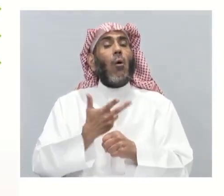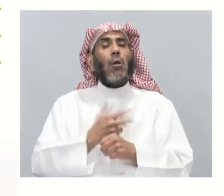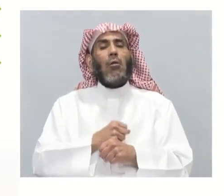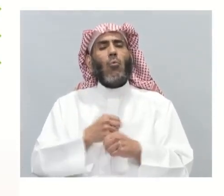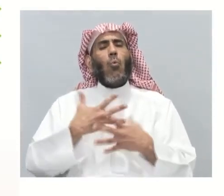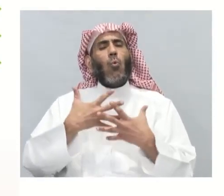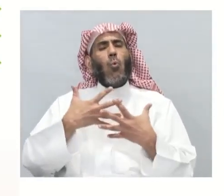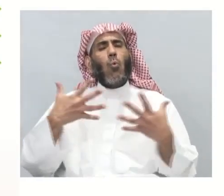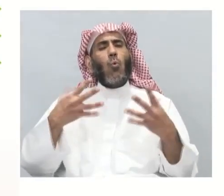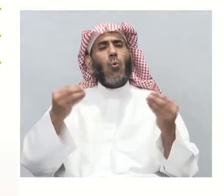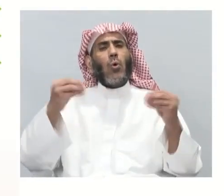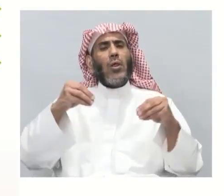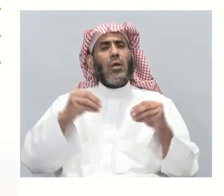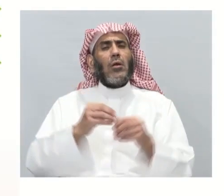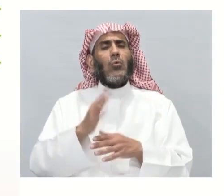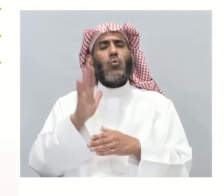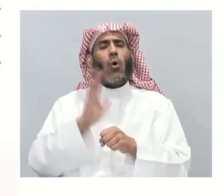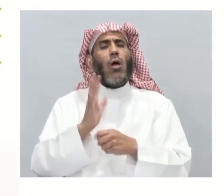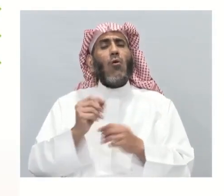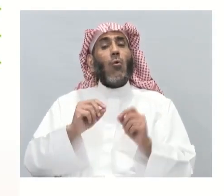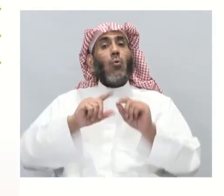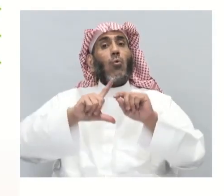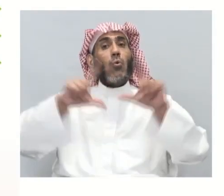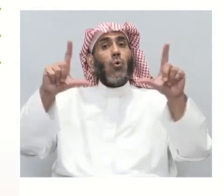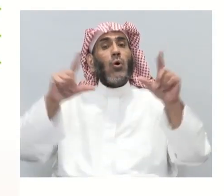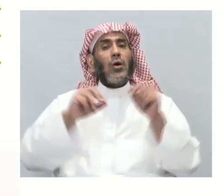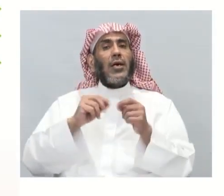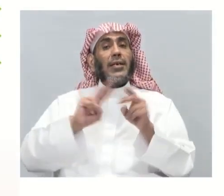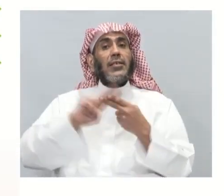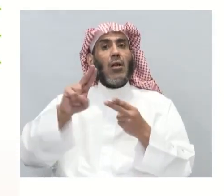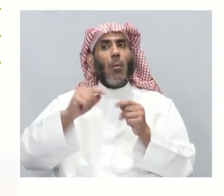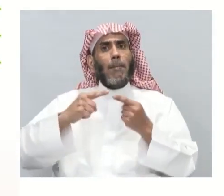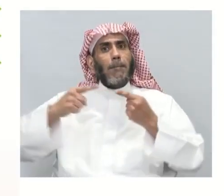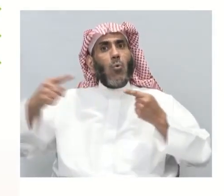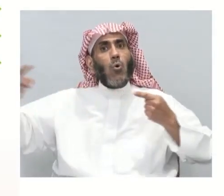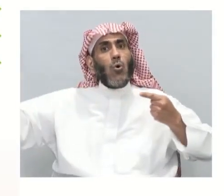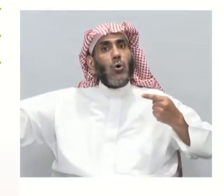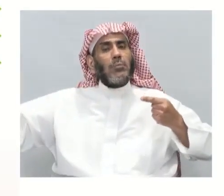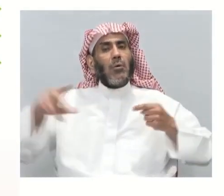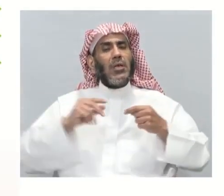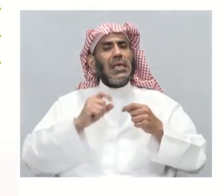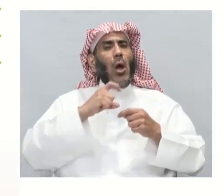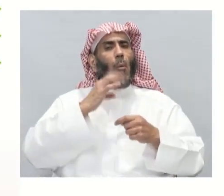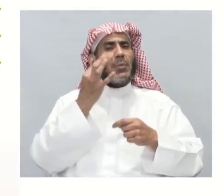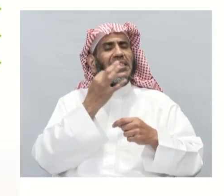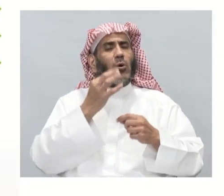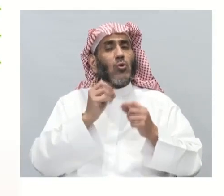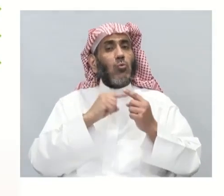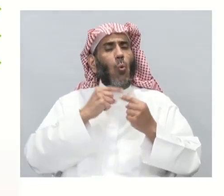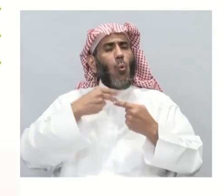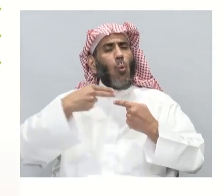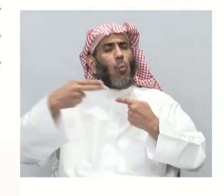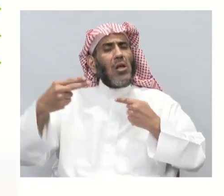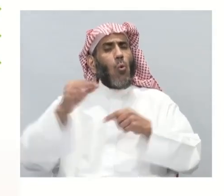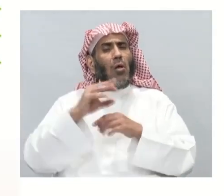عوامل كثيره تؤثر في وض وضوح الرساله اشار هو بقوله بعد المكان حينما يكون الاتصال بالصوت المباشر بعد المكان